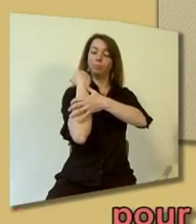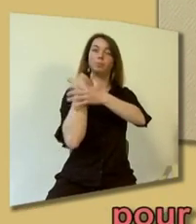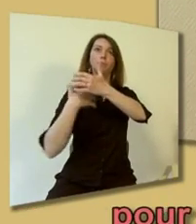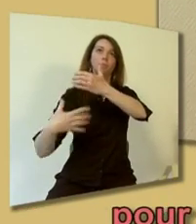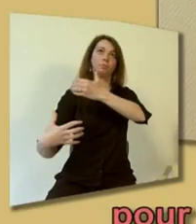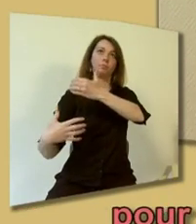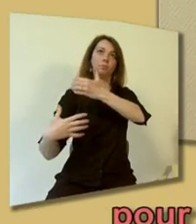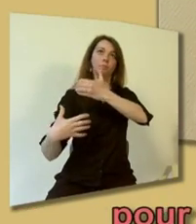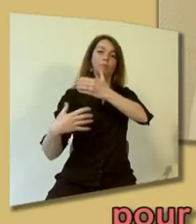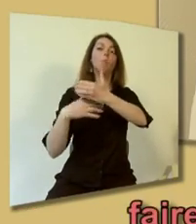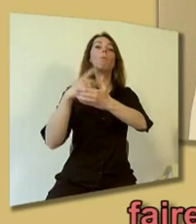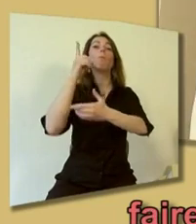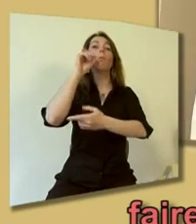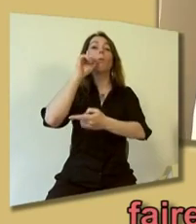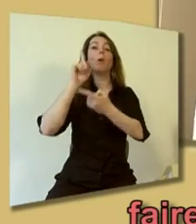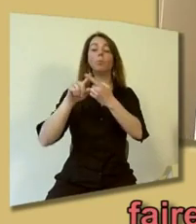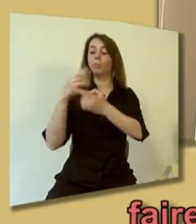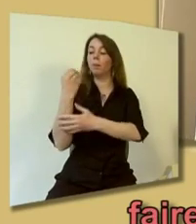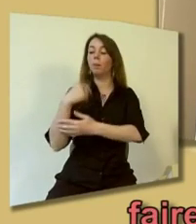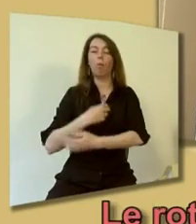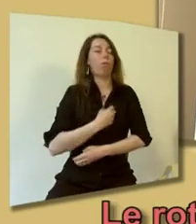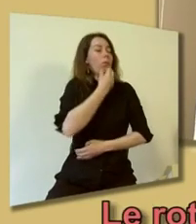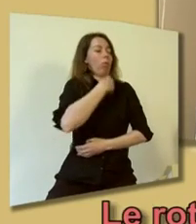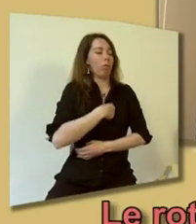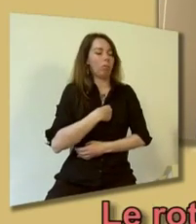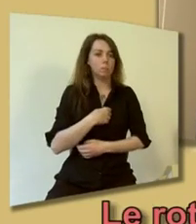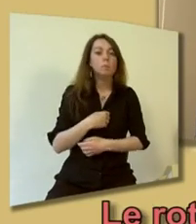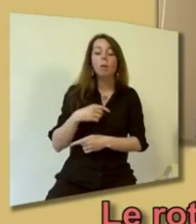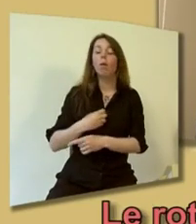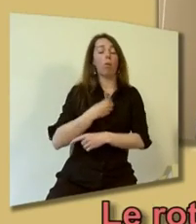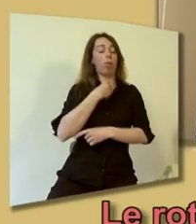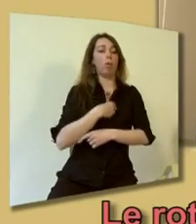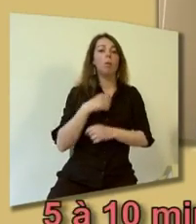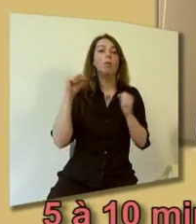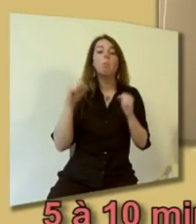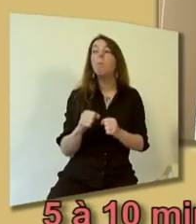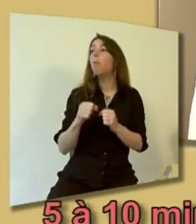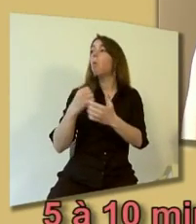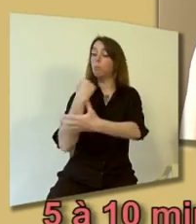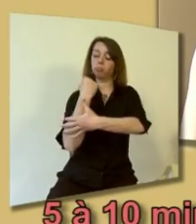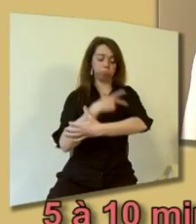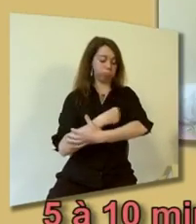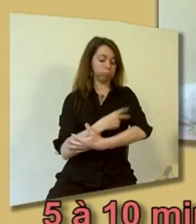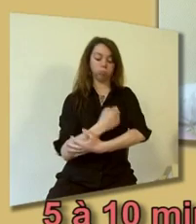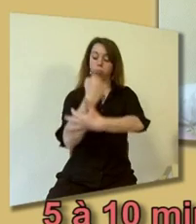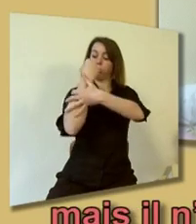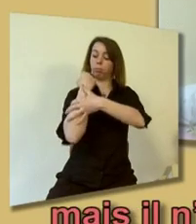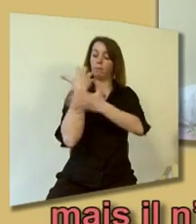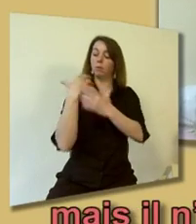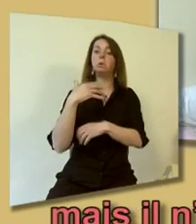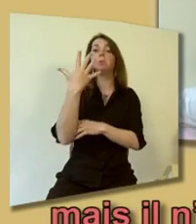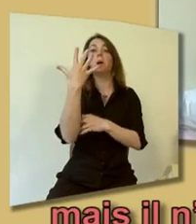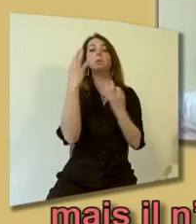pour essayer de lui faire son rot. Le rot peut intervenir 5 ou 10 minutes après la tétée,